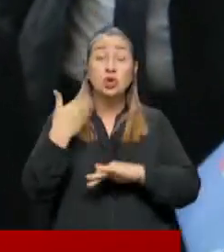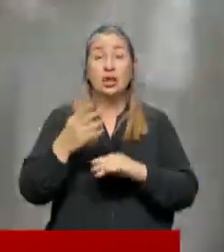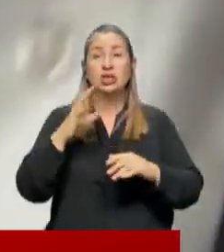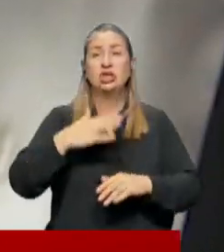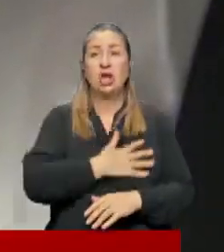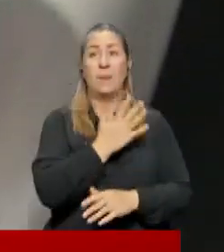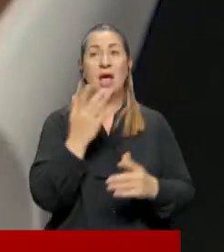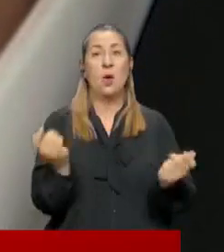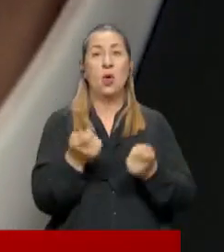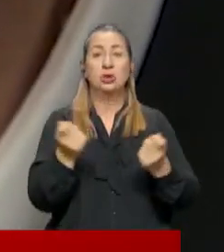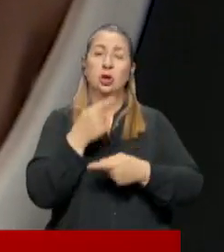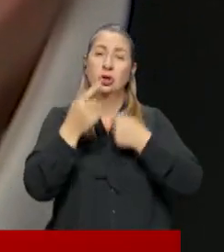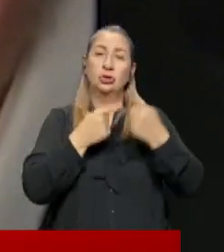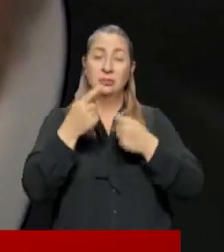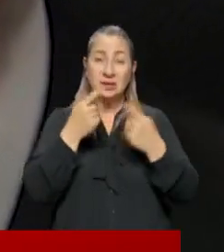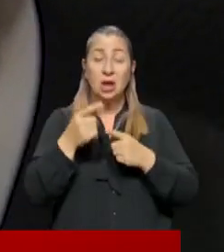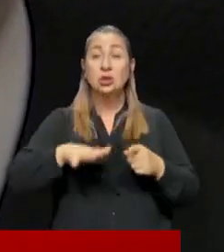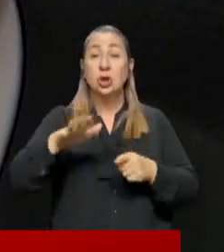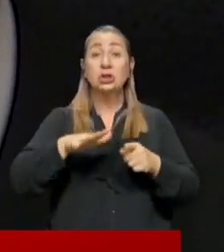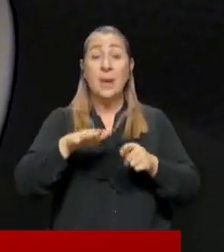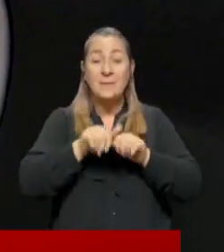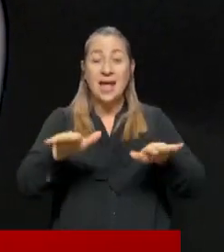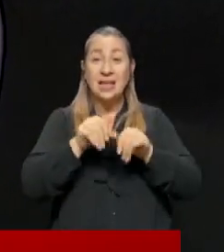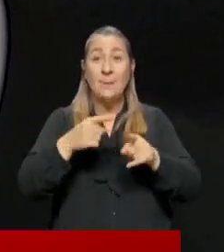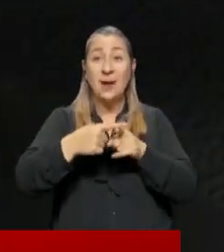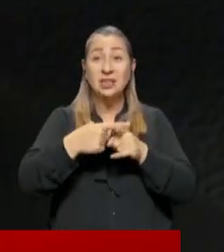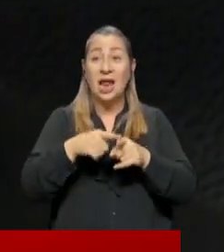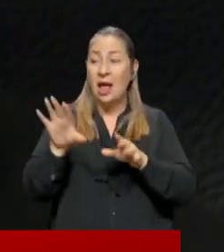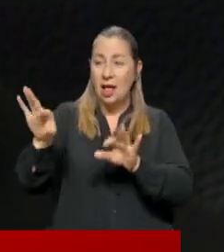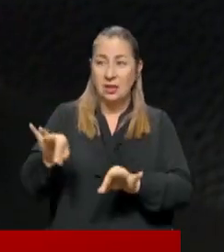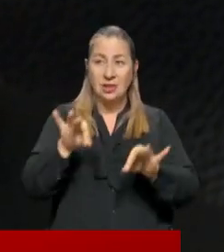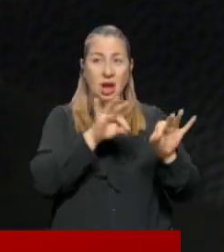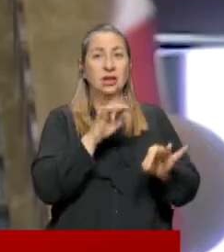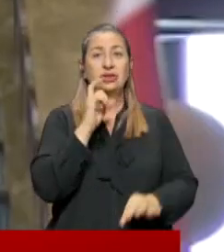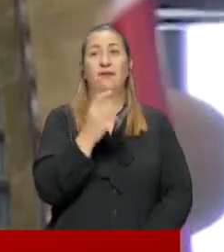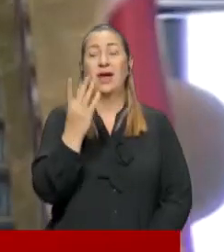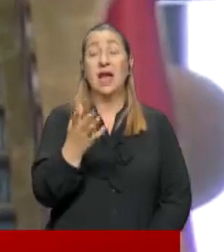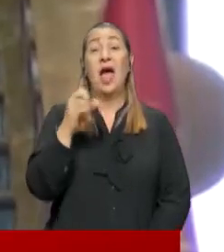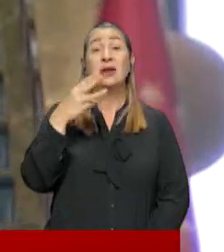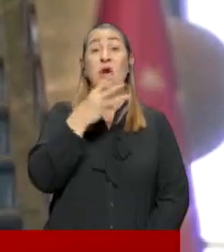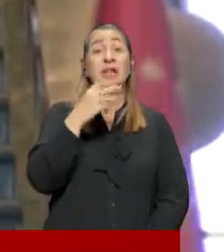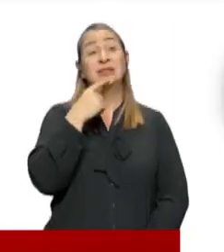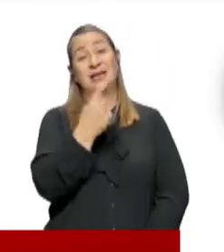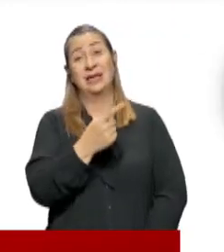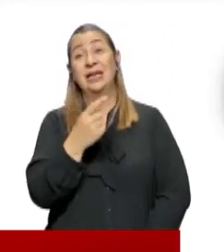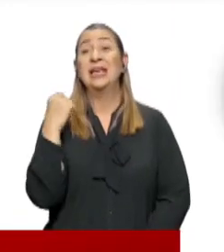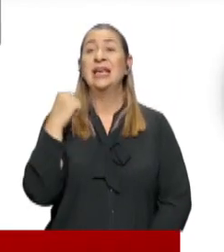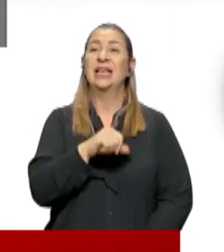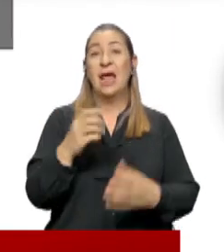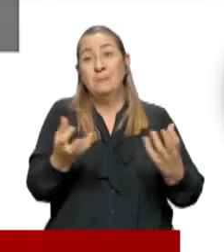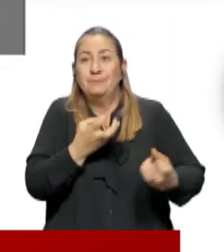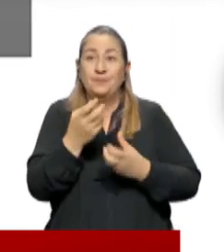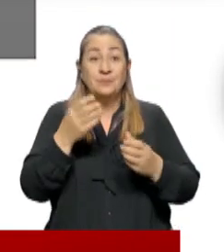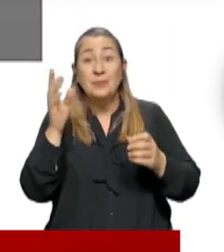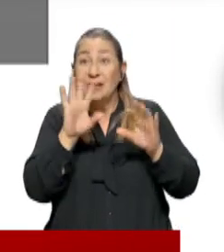CHP'nin harekete geçtiği iddiasına sosyal medya paylaşımından alıntıyla cevap verdi Erdoğan'a Seslendi yine